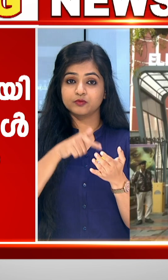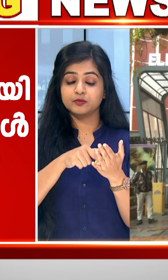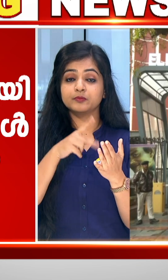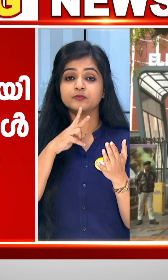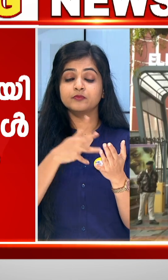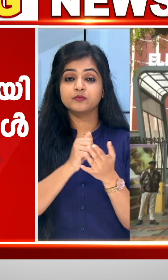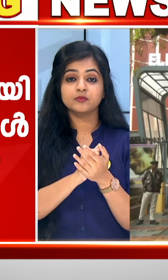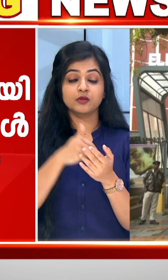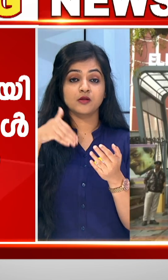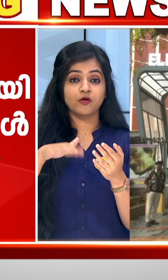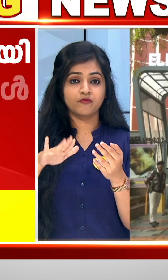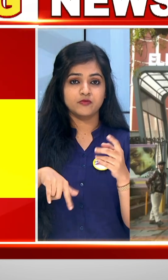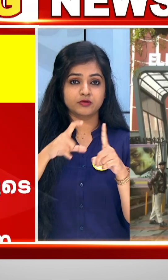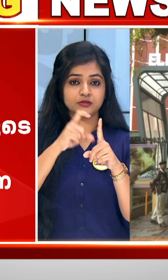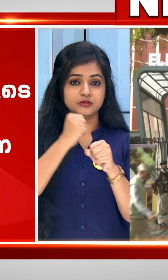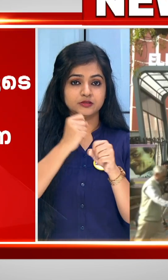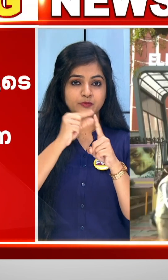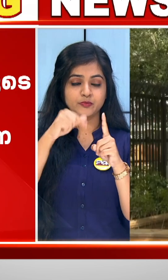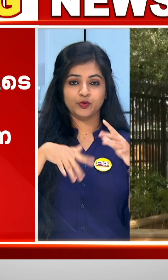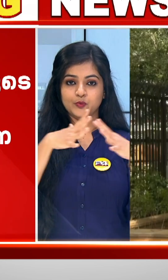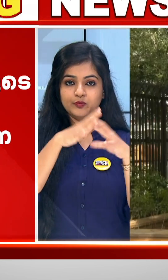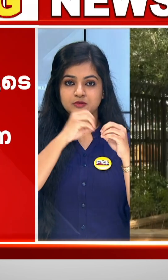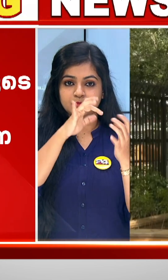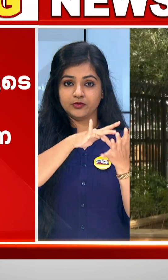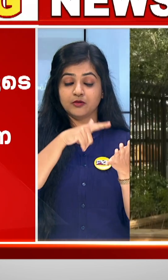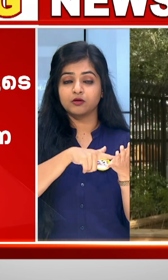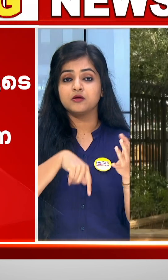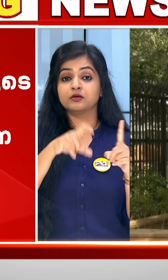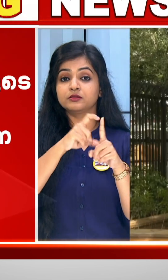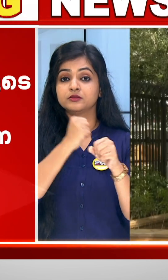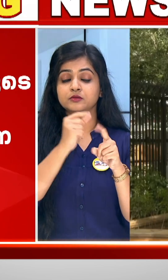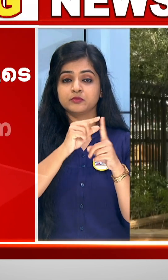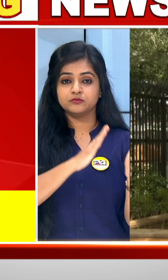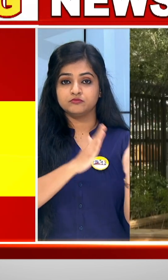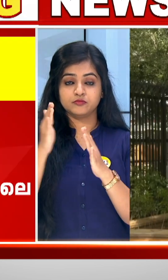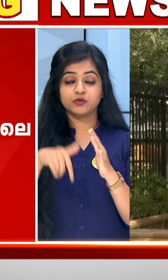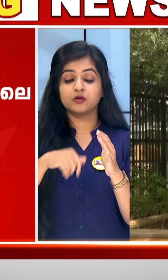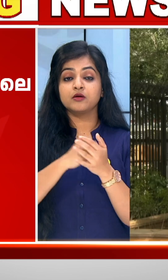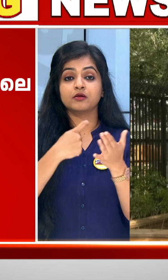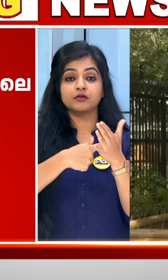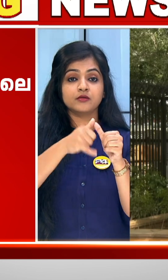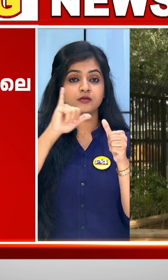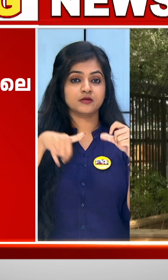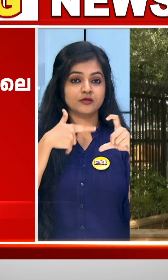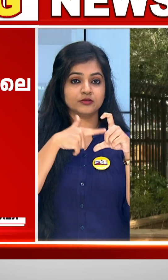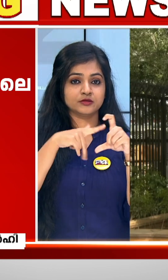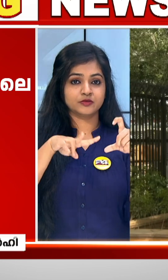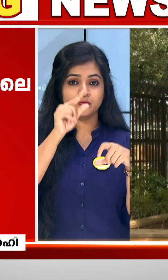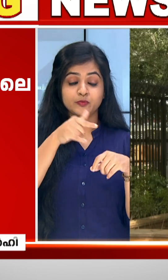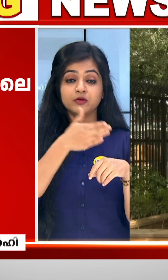നിലവിലുള്ള DGP സ്ഥാനത്ത് നിന്ന് മാറി നിൽക്കണം. രാജീവ് കുമാർ എന്ന മമതാ ബാനർജിയുടെ